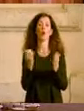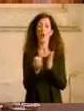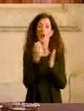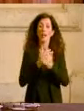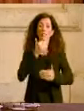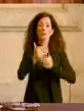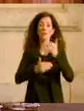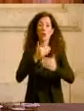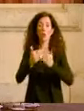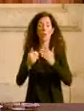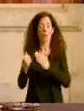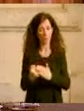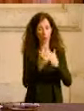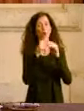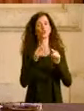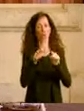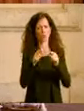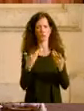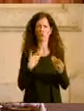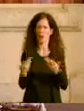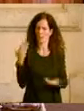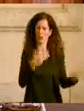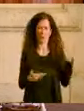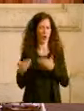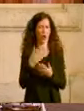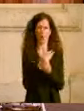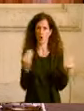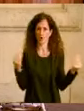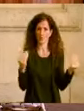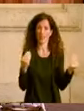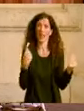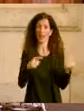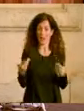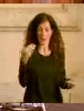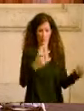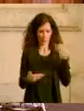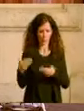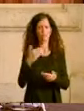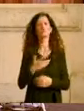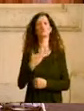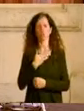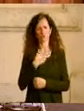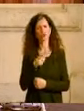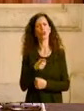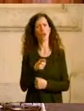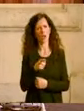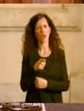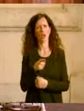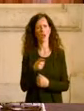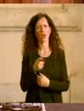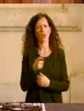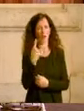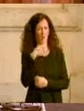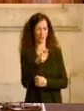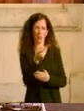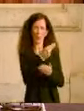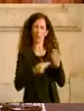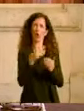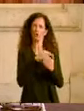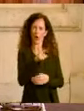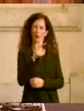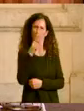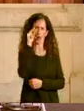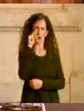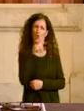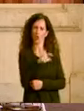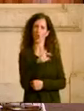sviluppo sostenibile. Tra le varie ipotesi ci sono anche la possibilità di emettere, conosco questo progetto, noi